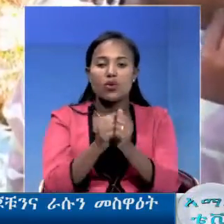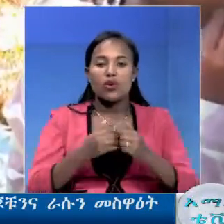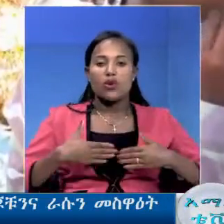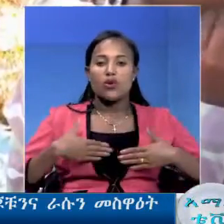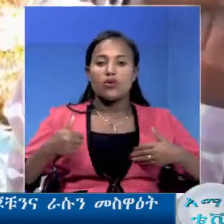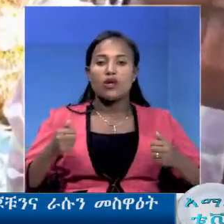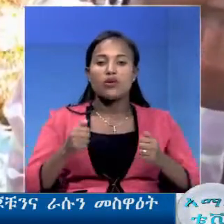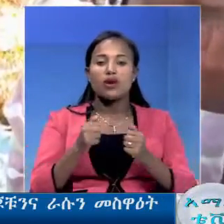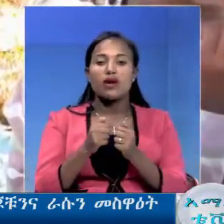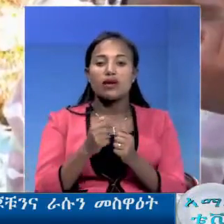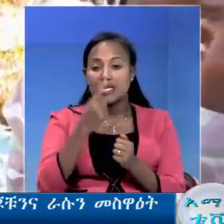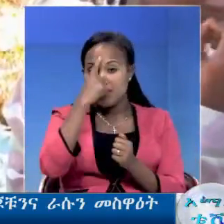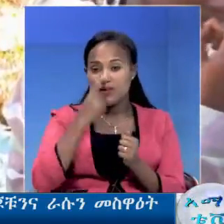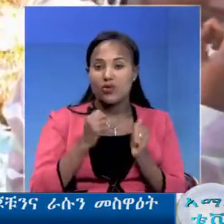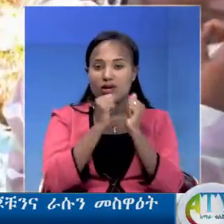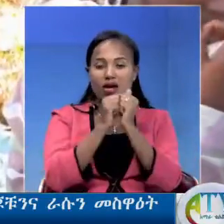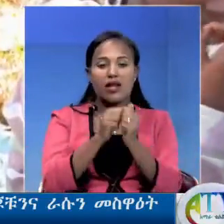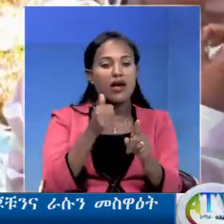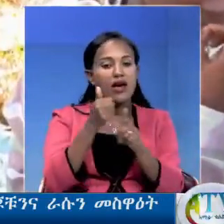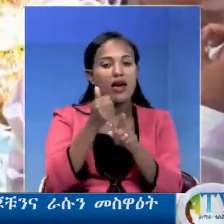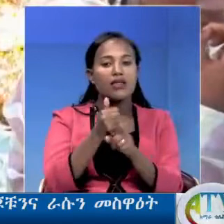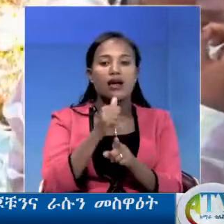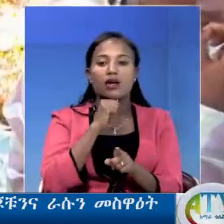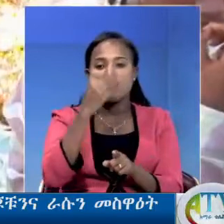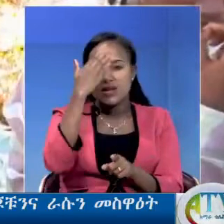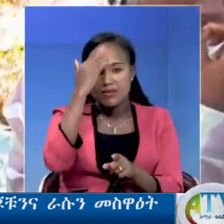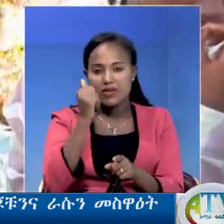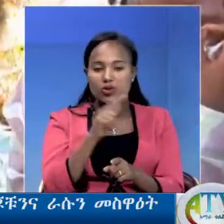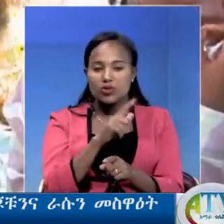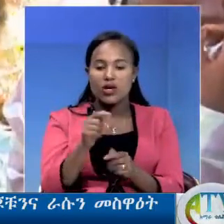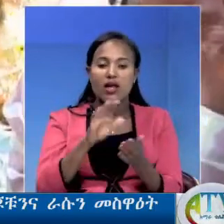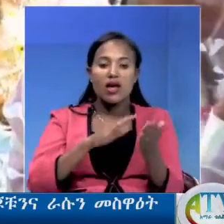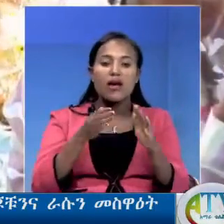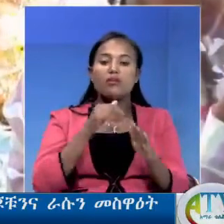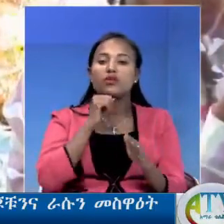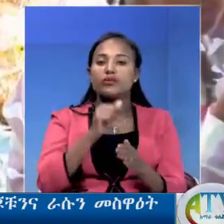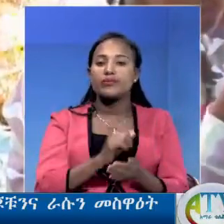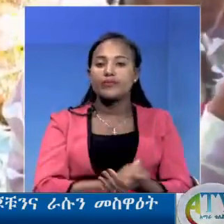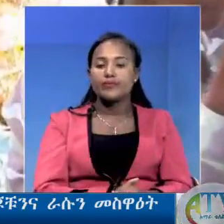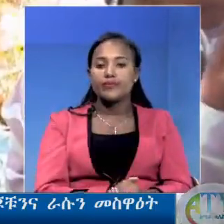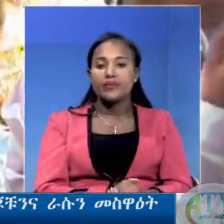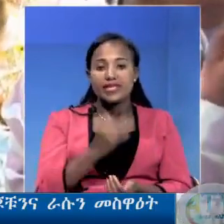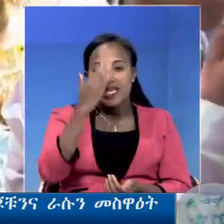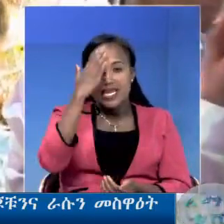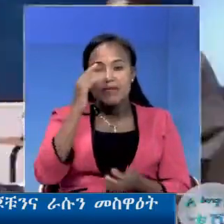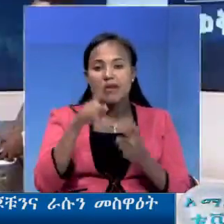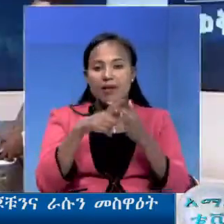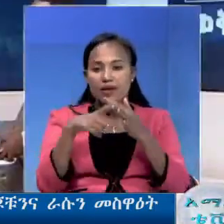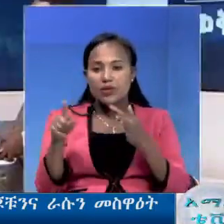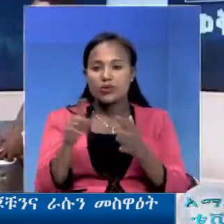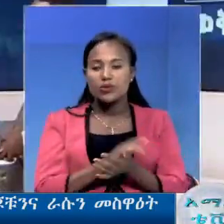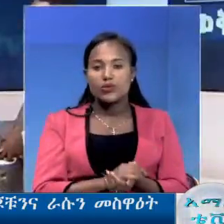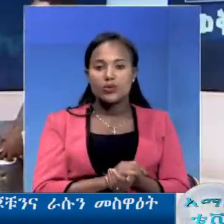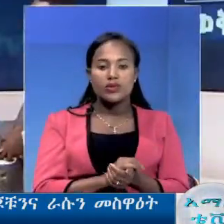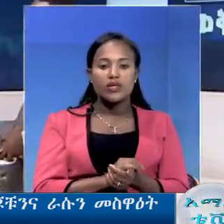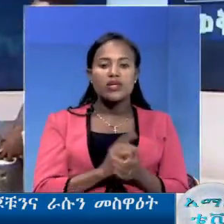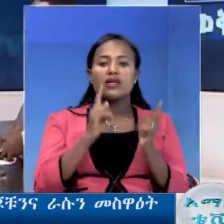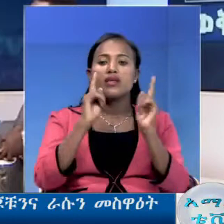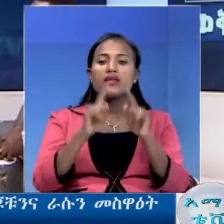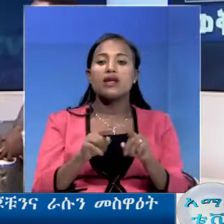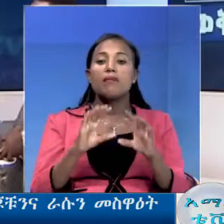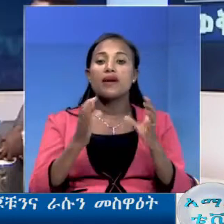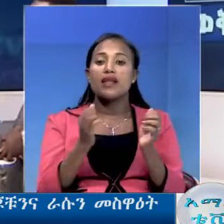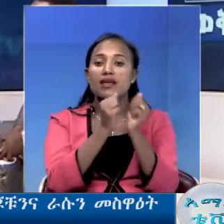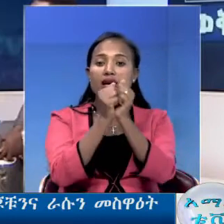ጋር ያካሳመኑት ወጣት ጋር አይታገሉም? ለምን ከእሱ ጋር አይሞቱም? መሞት ካለባቸው ለምን ሸሹ? ሂድና ወደዚህ ወደ መገናኛ